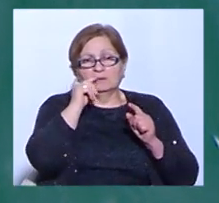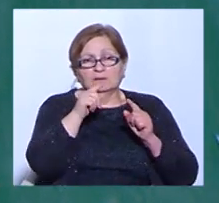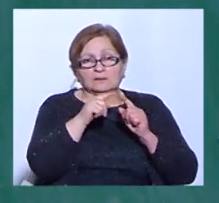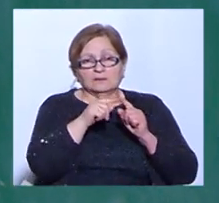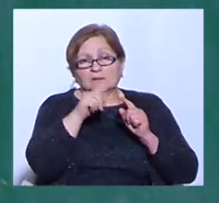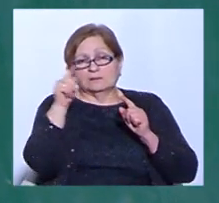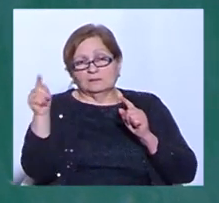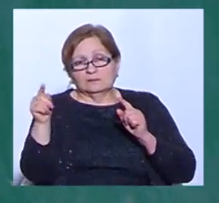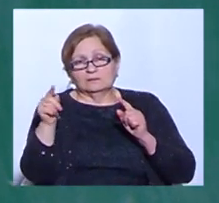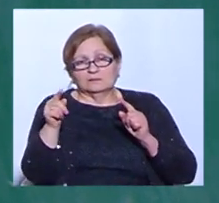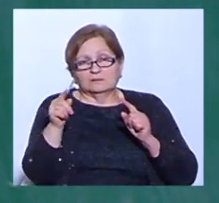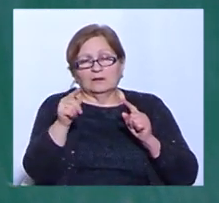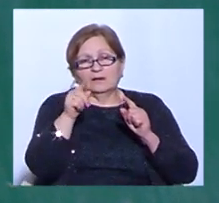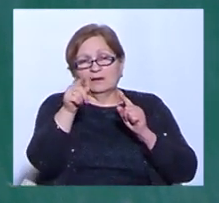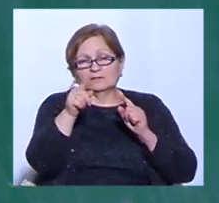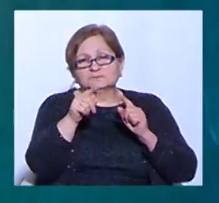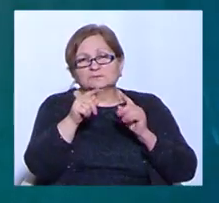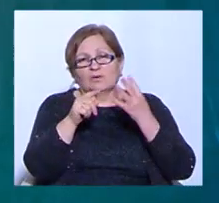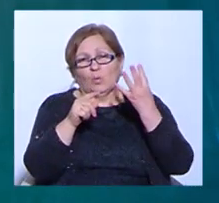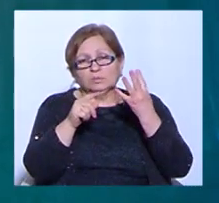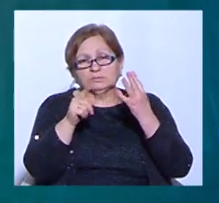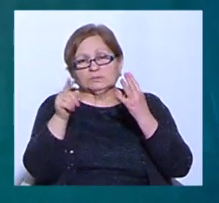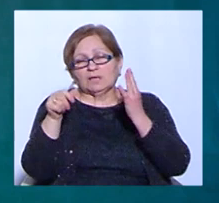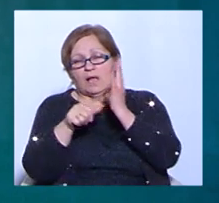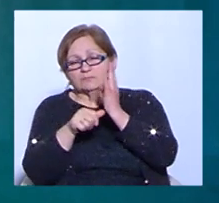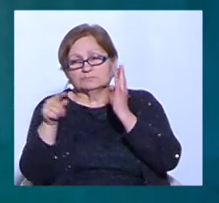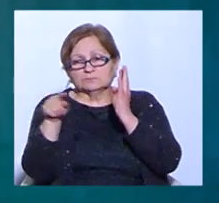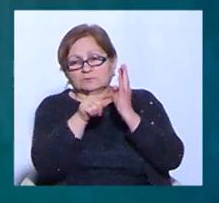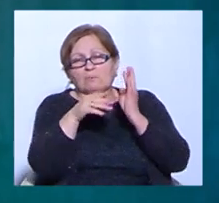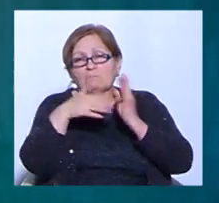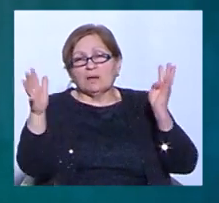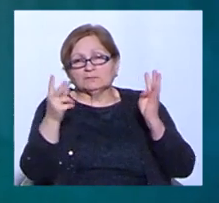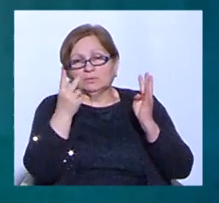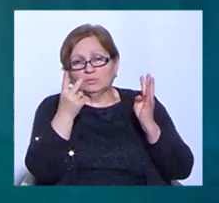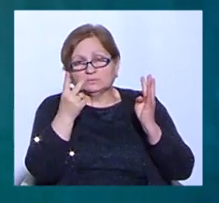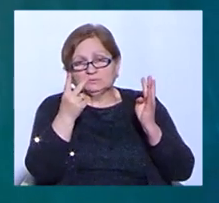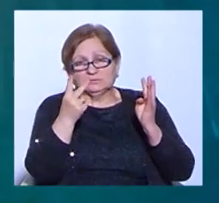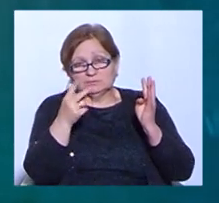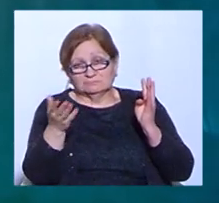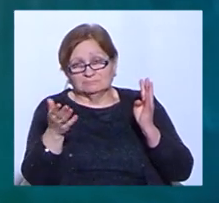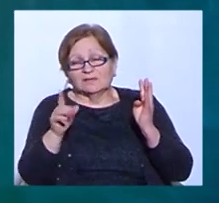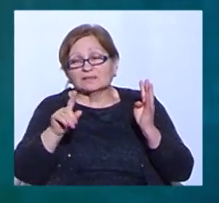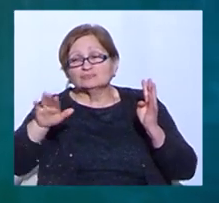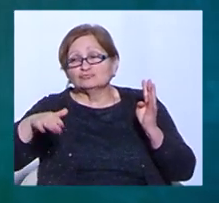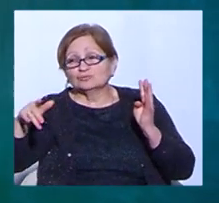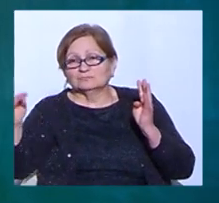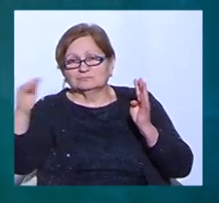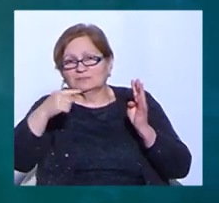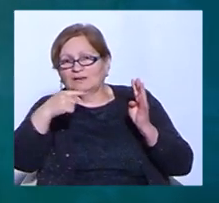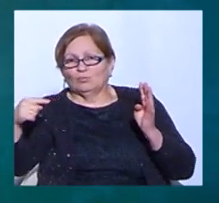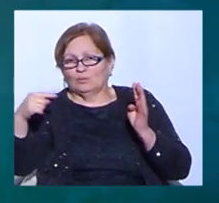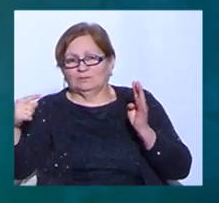შედარებით მეტია ნაკლები, ეწოდება სხვაობა და აღნიშნავენ D. ანუ D უდრის ყოველ შემდეგს გამოკლებული